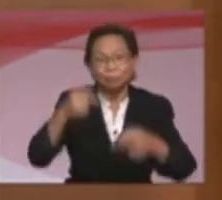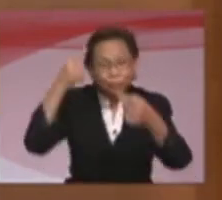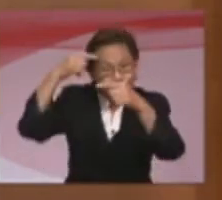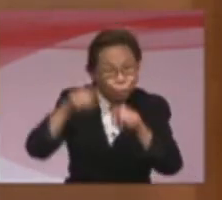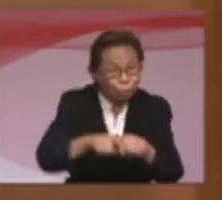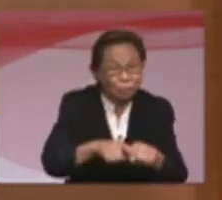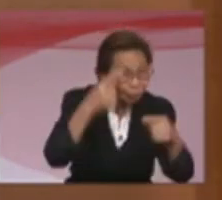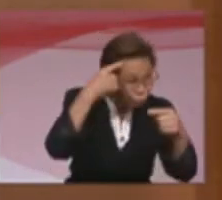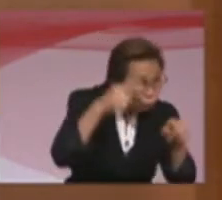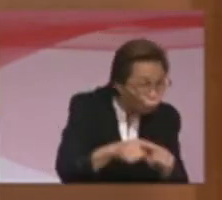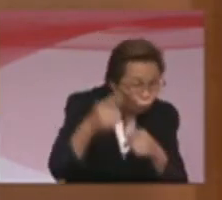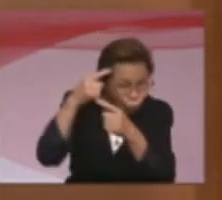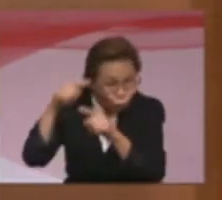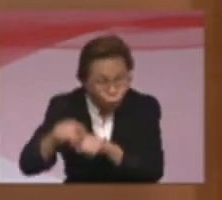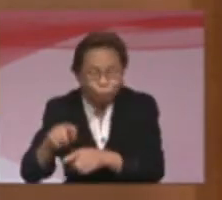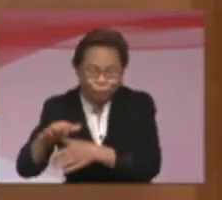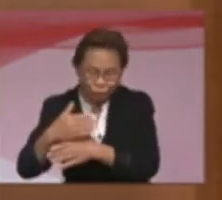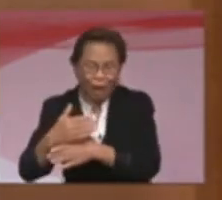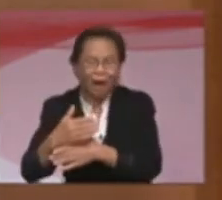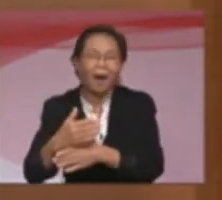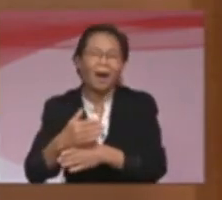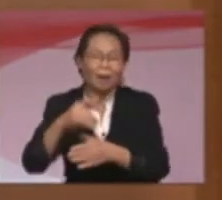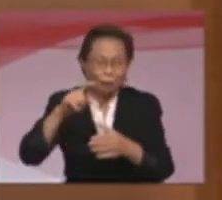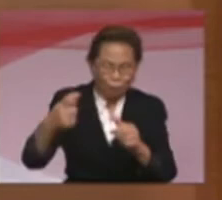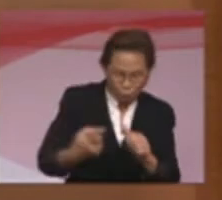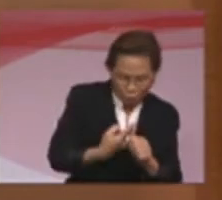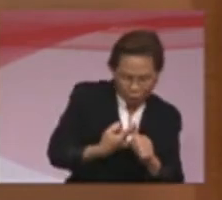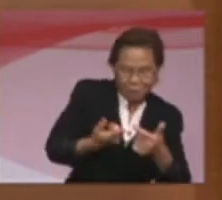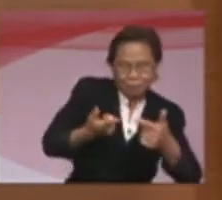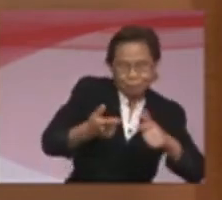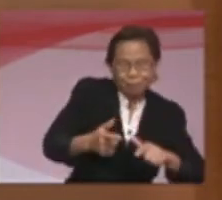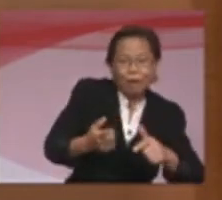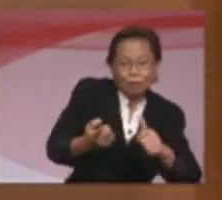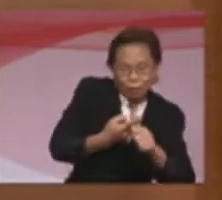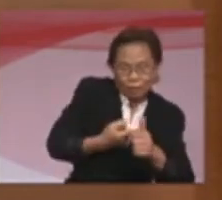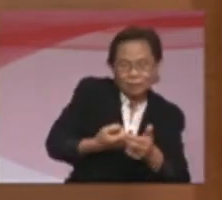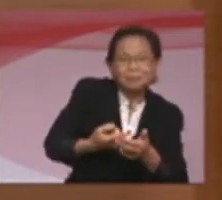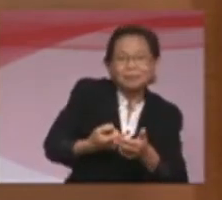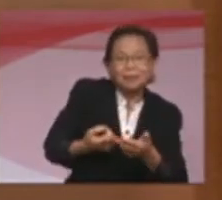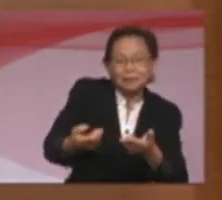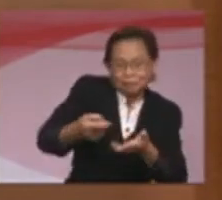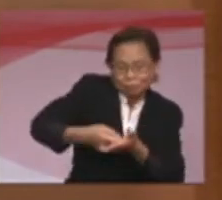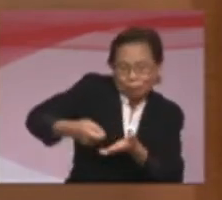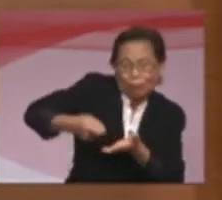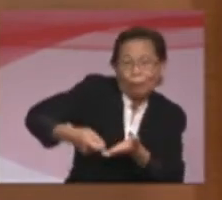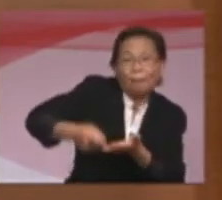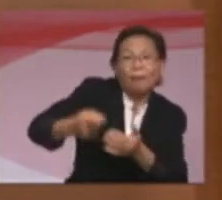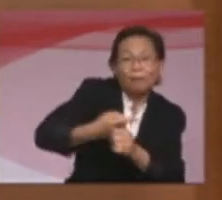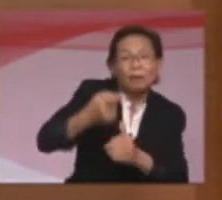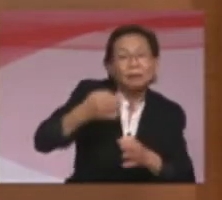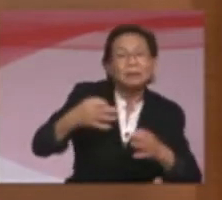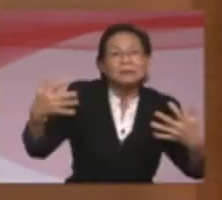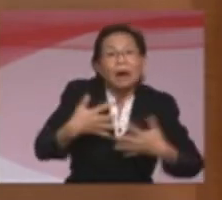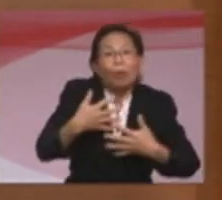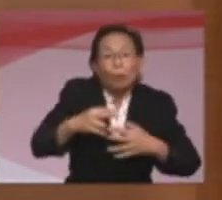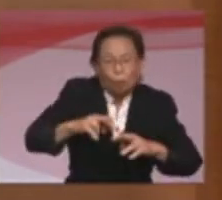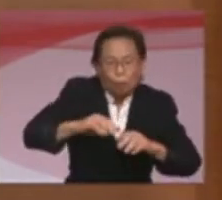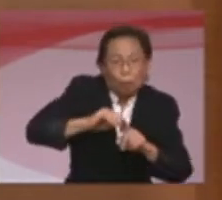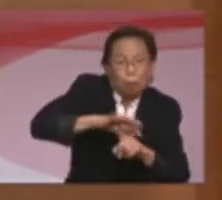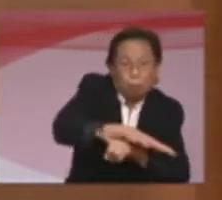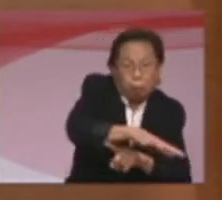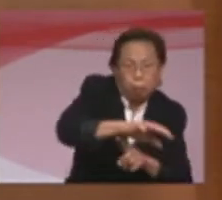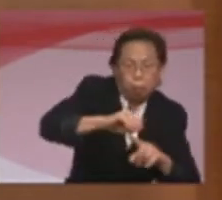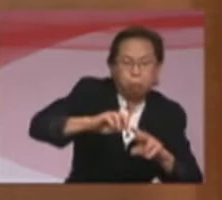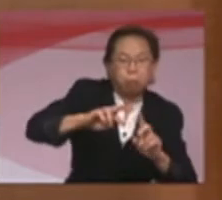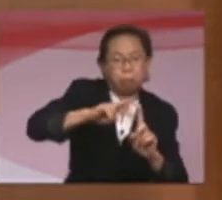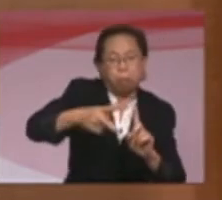dahulu. Kerana kita takut kalau berlakulah sebarang jangkitan, mereka telah pun memberikan surat